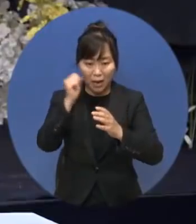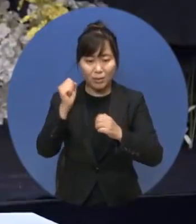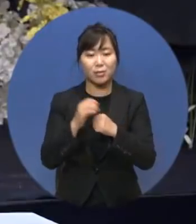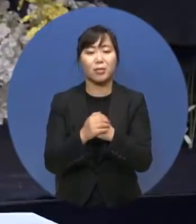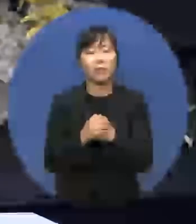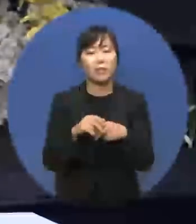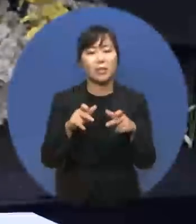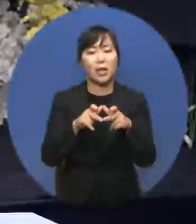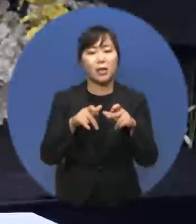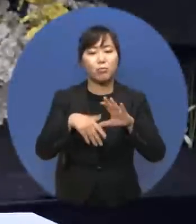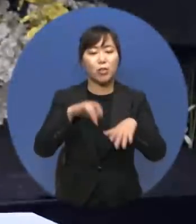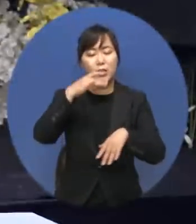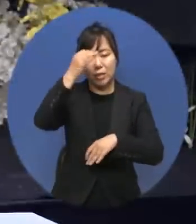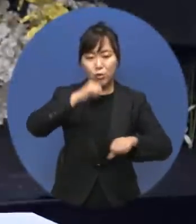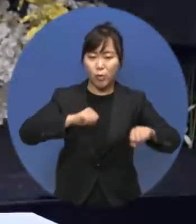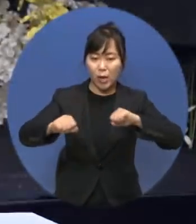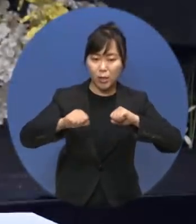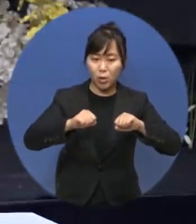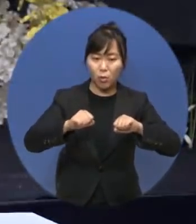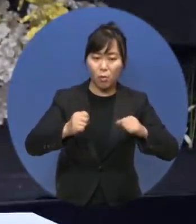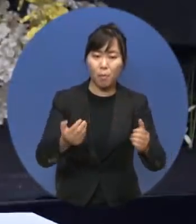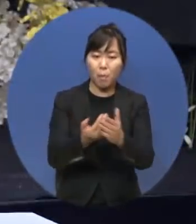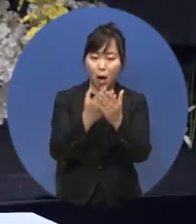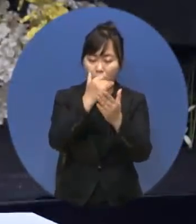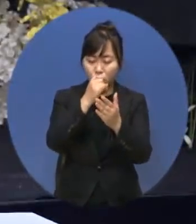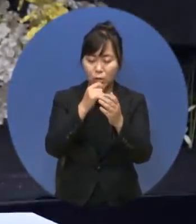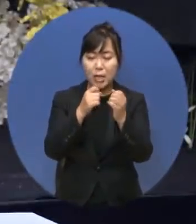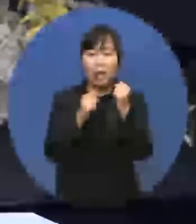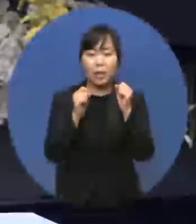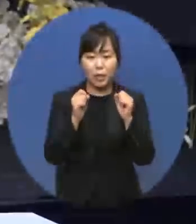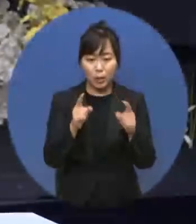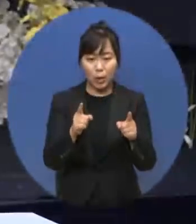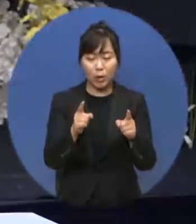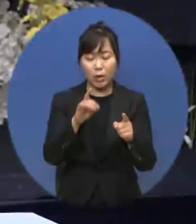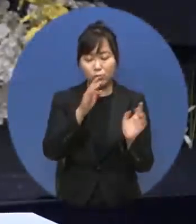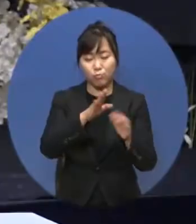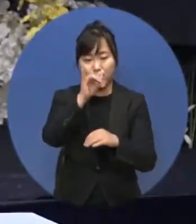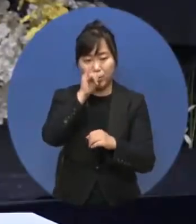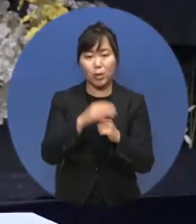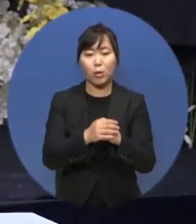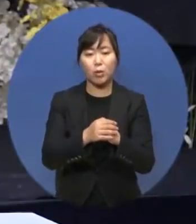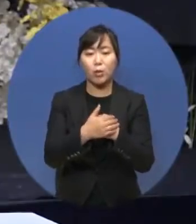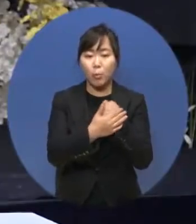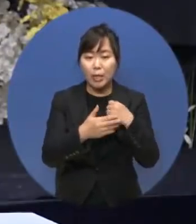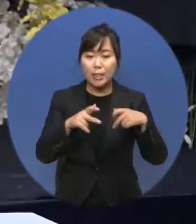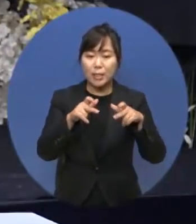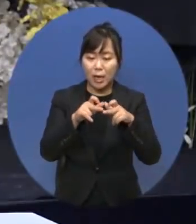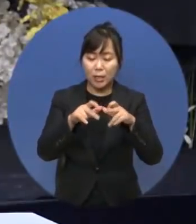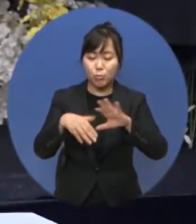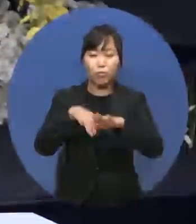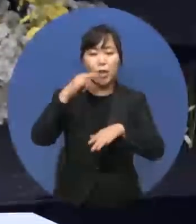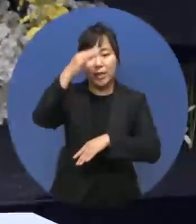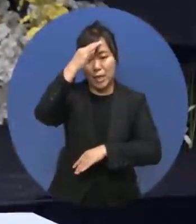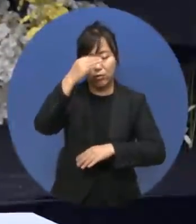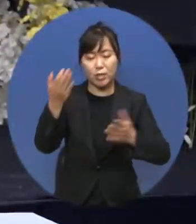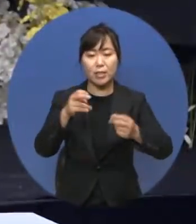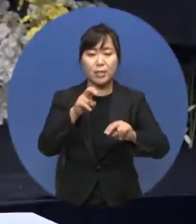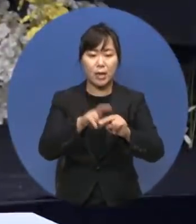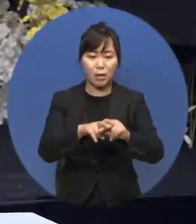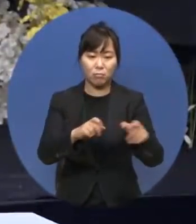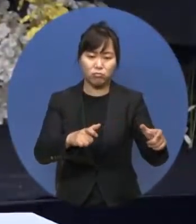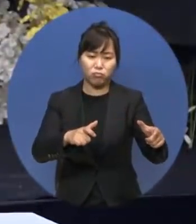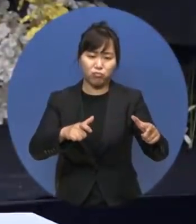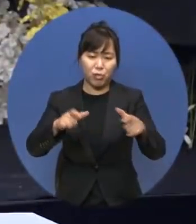장애인 문화예술 활동을 촉진할 수 있는 그런 계기가 마련이 되었습니다. 덕분에 이 장애인들의 문화예술 일자리가